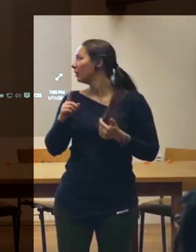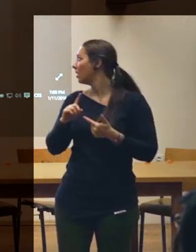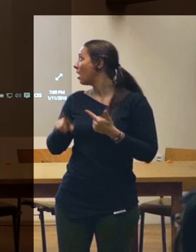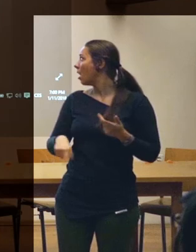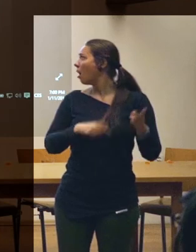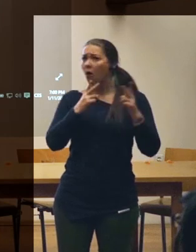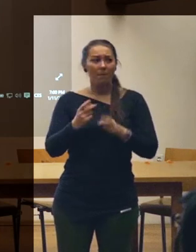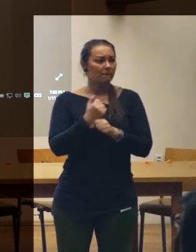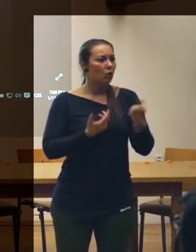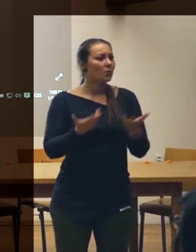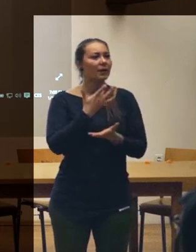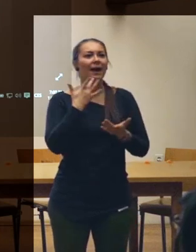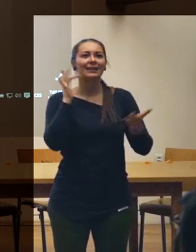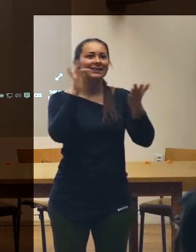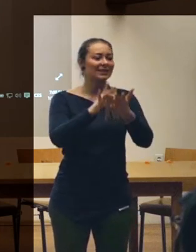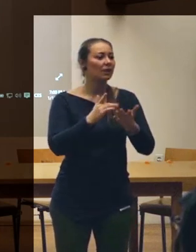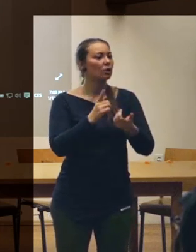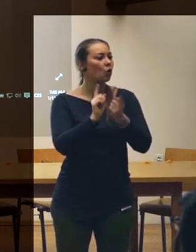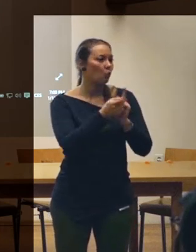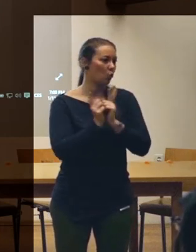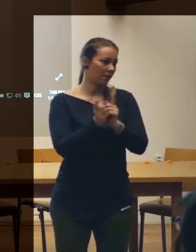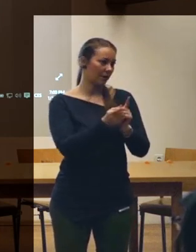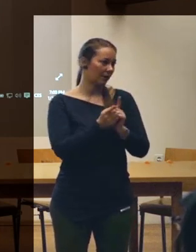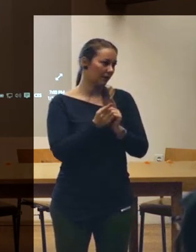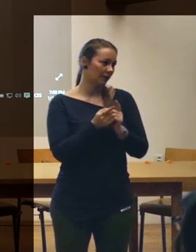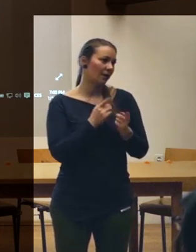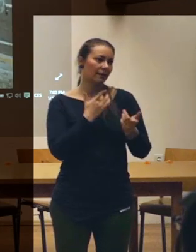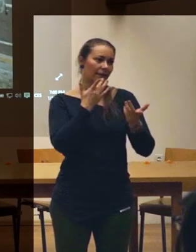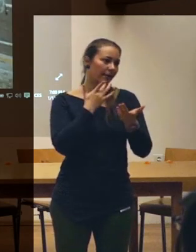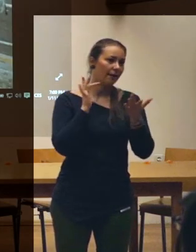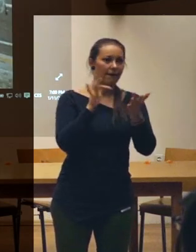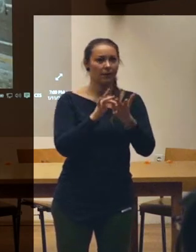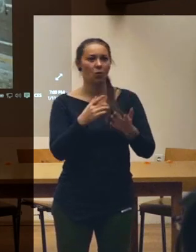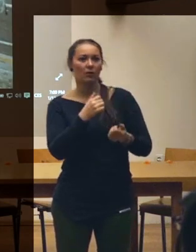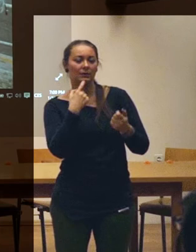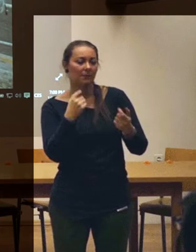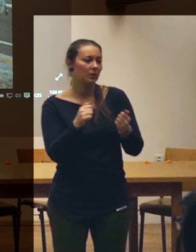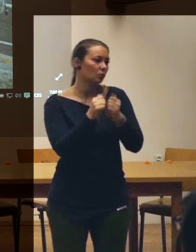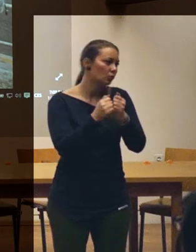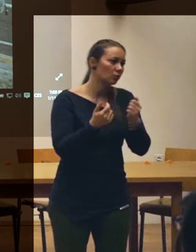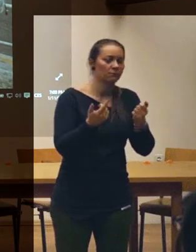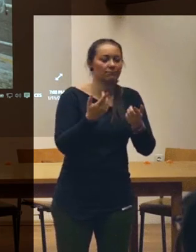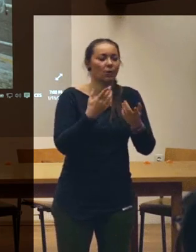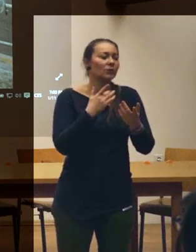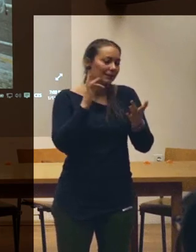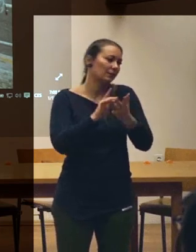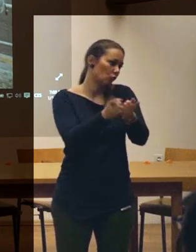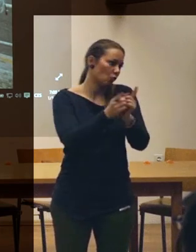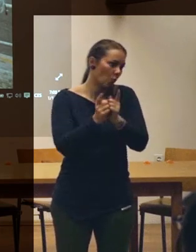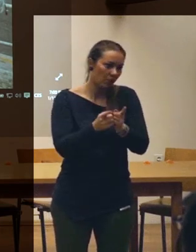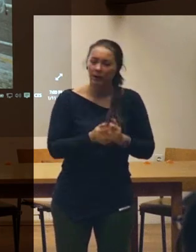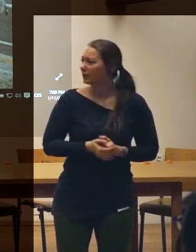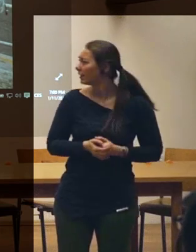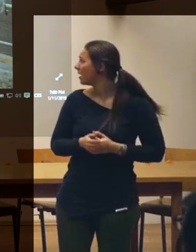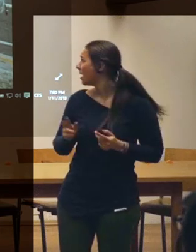môžeme dohadovať vlastne na spoločnej praxi alebo na spoločných bodoch praxe. A čo bolo zaujímavé ešte pri PMS, že oni sú vlastne veľmi